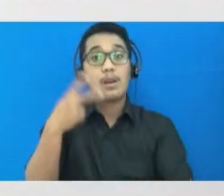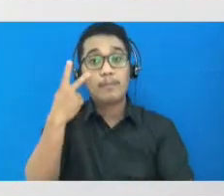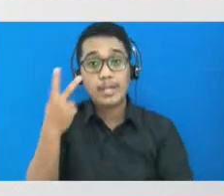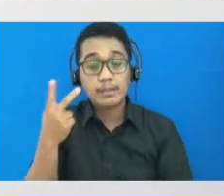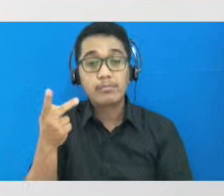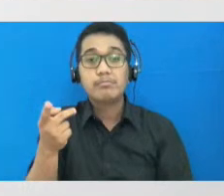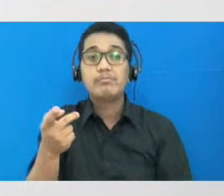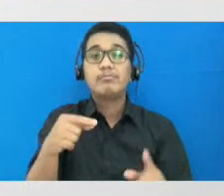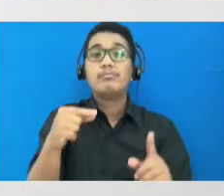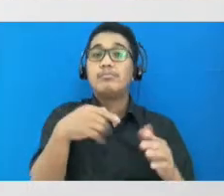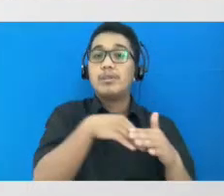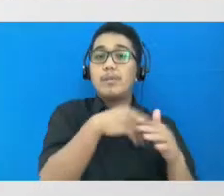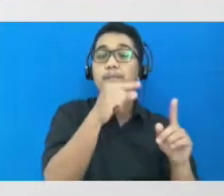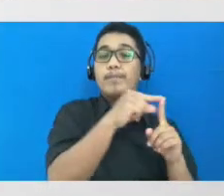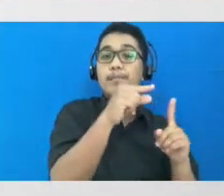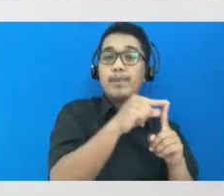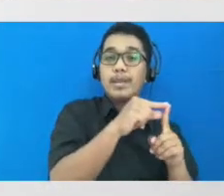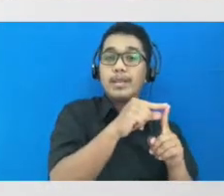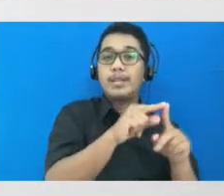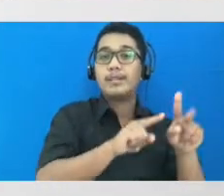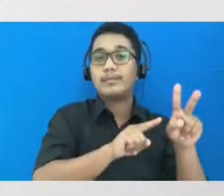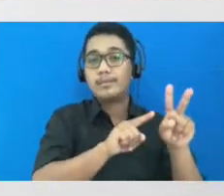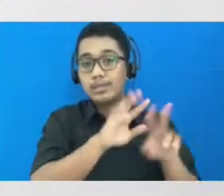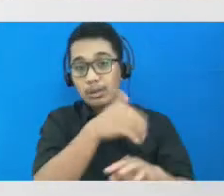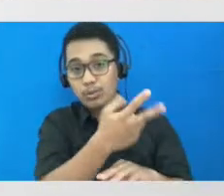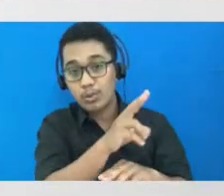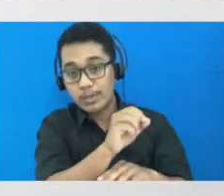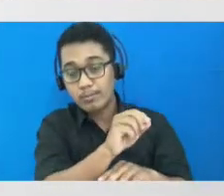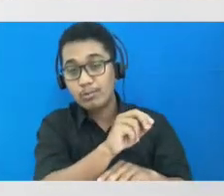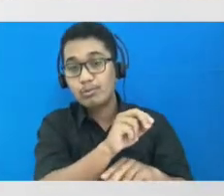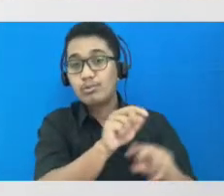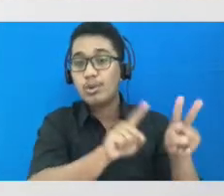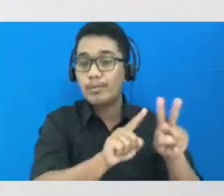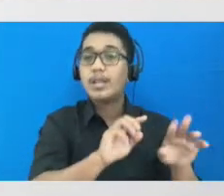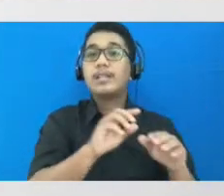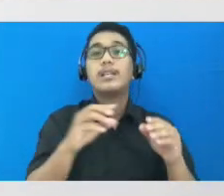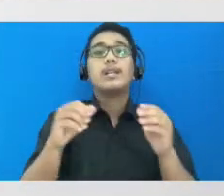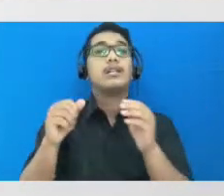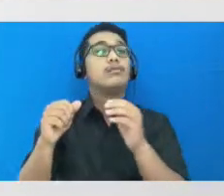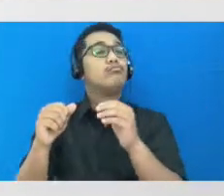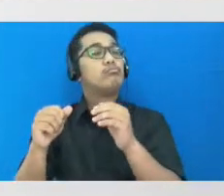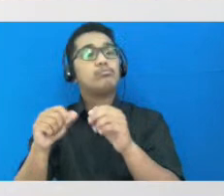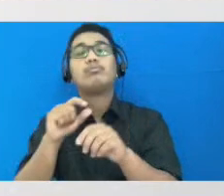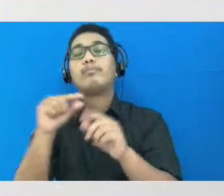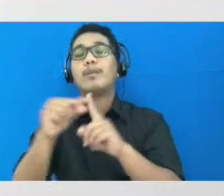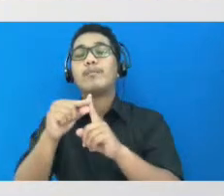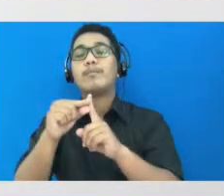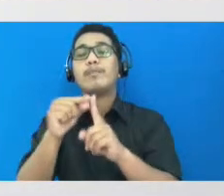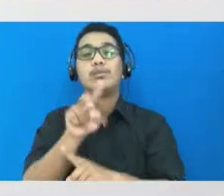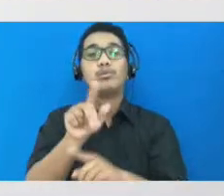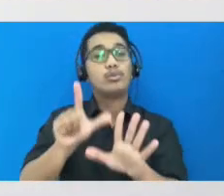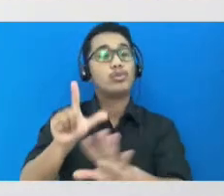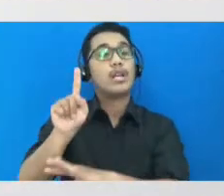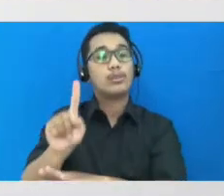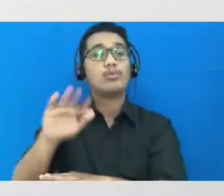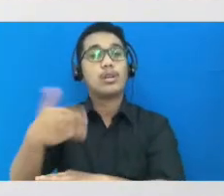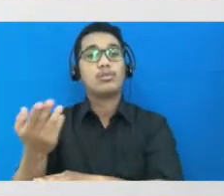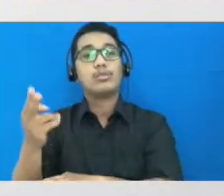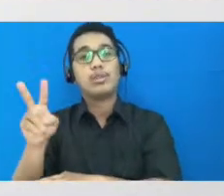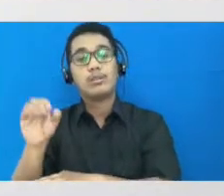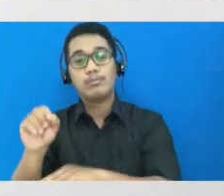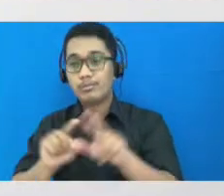di dalam PP 82 tahun 2012 dengan PP 71 tahun 2019. Kalau kita berbicara